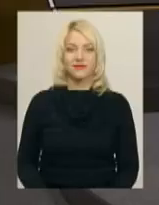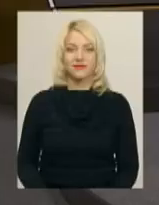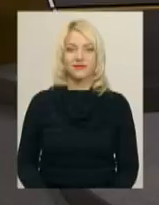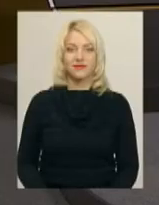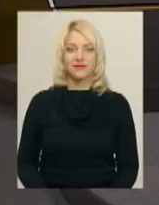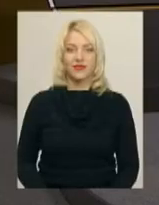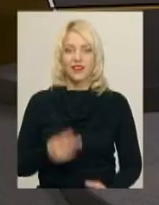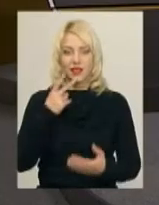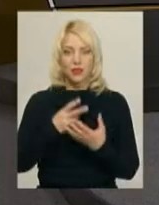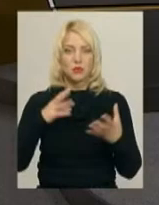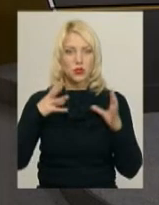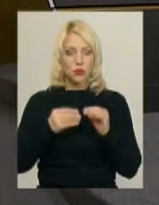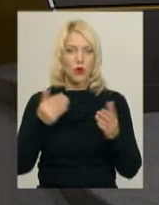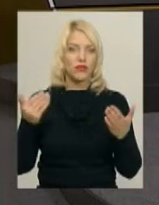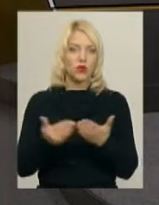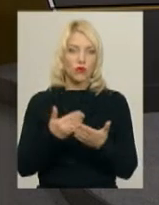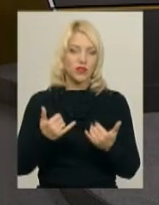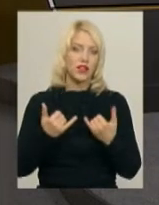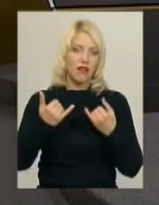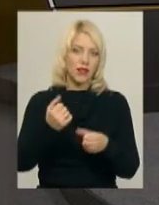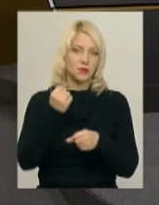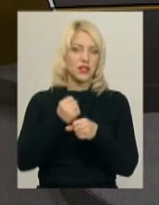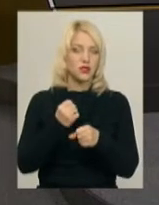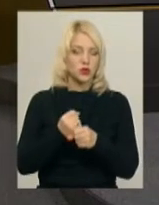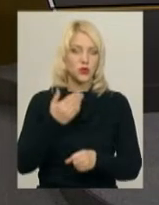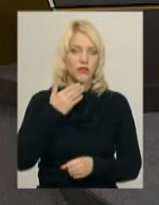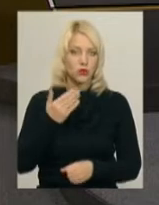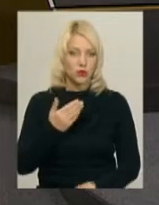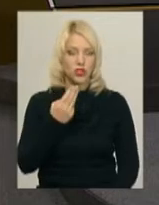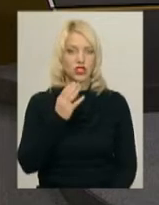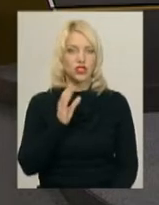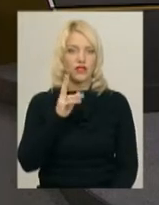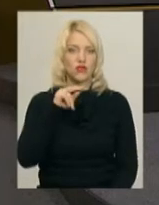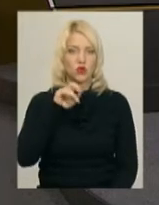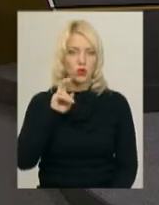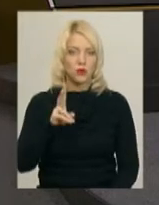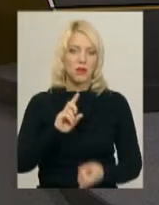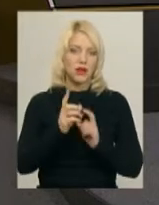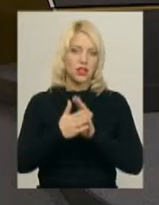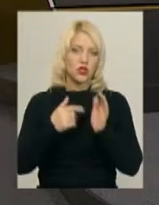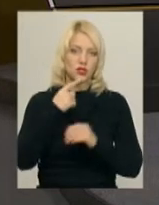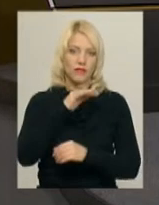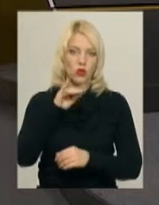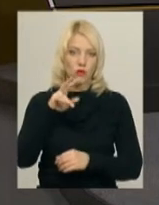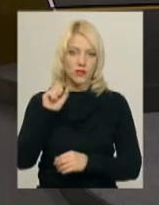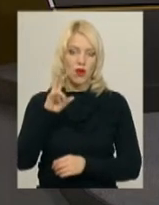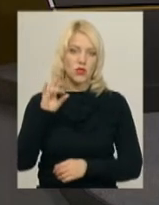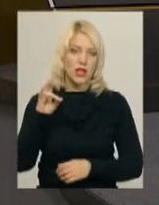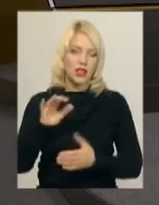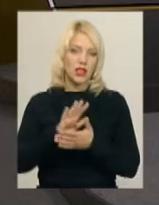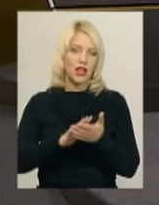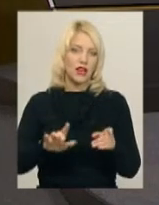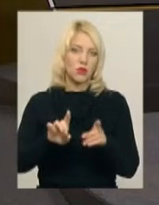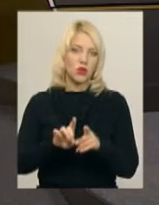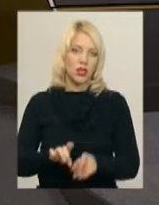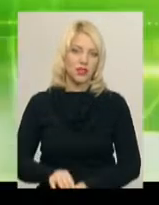Ви дивитесь підсумковий випуск новин. Для вас у студії працює ведуча Катерина Шевчук. На жестову мову перекладає Оксана Фіновська. Далі про